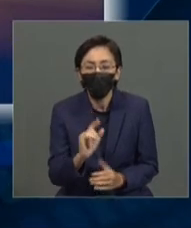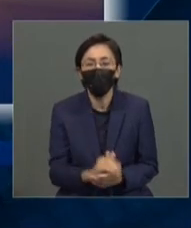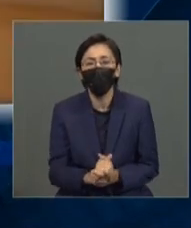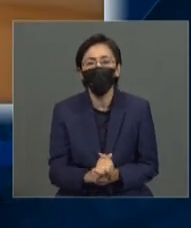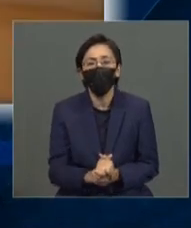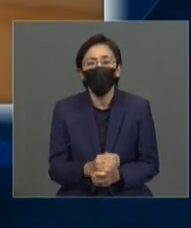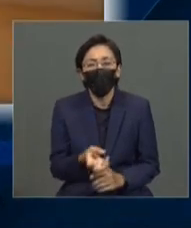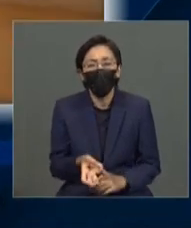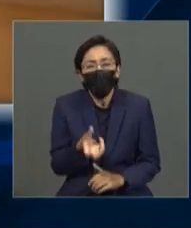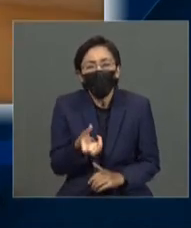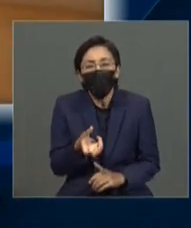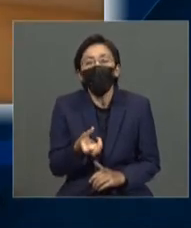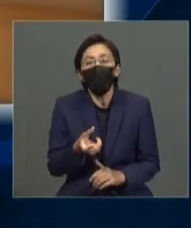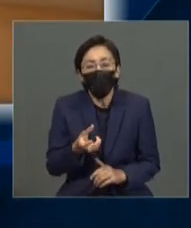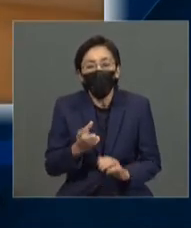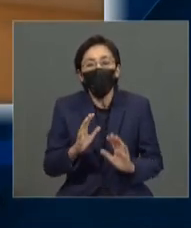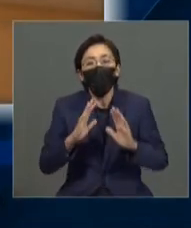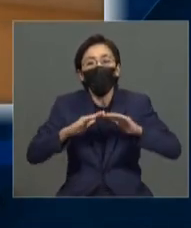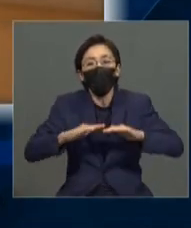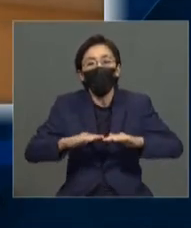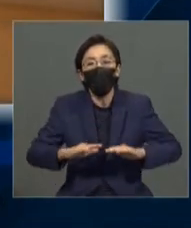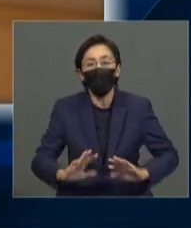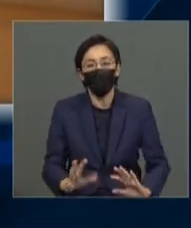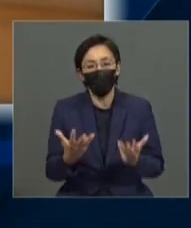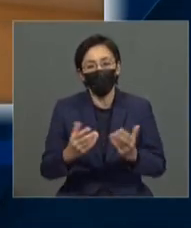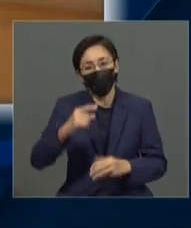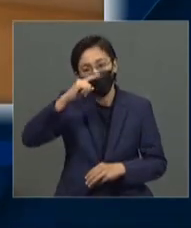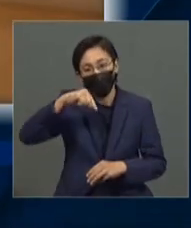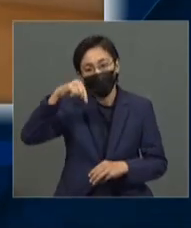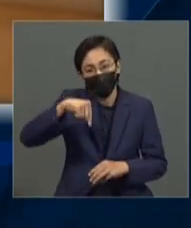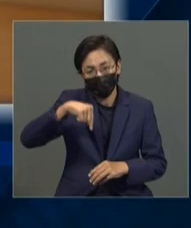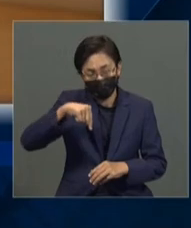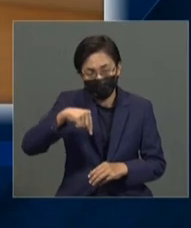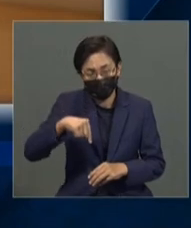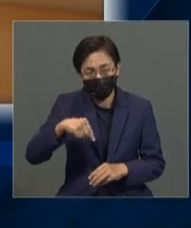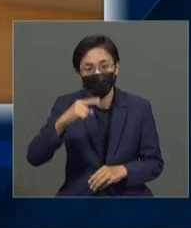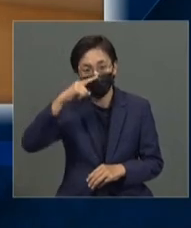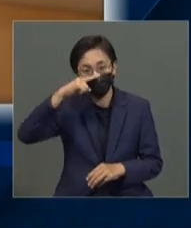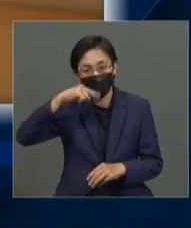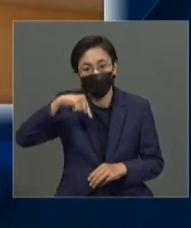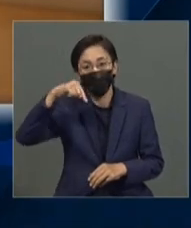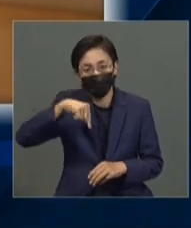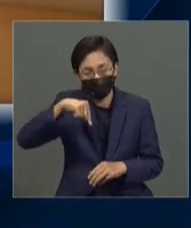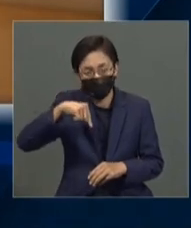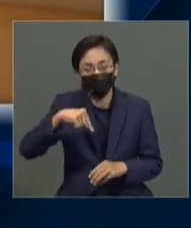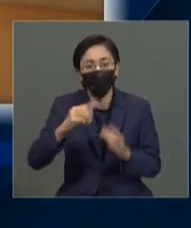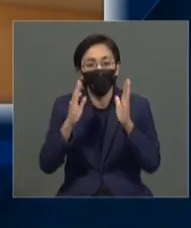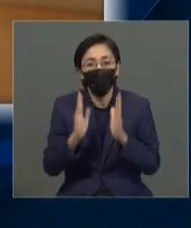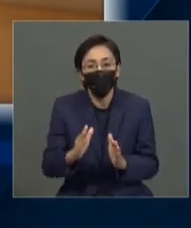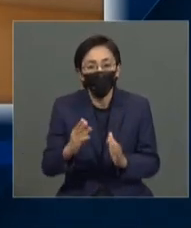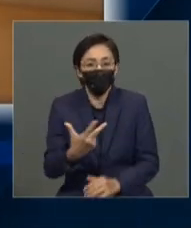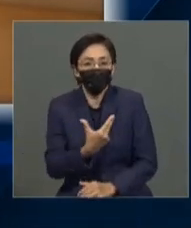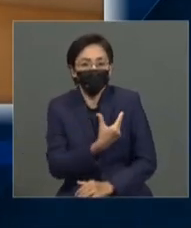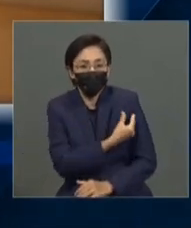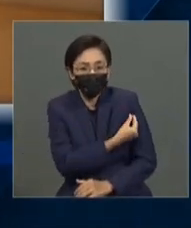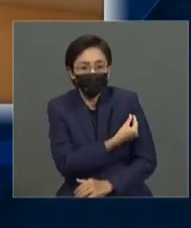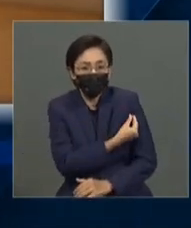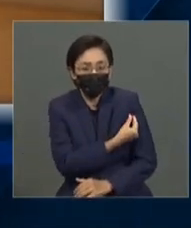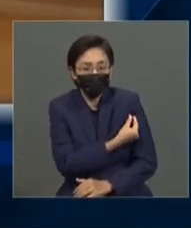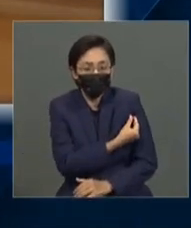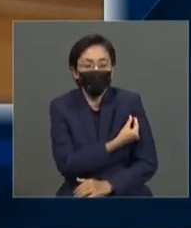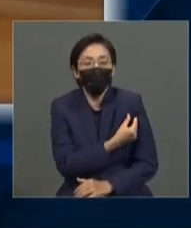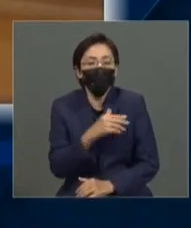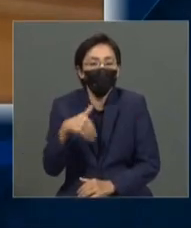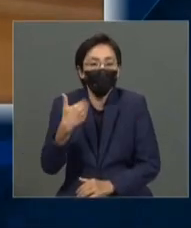ราวเราจะเห็นว่าในประเทศไทยเราเนี่ยยังไม่มีผู้ใดที่เสียชีวิตที่เกิดจากวัคซี